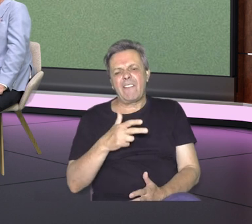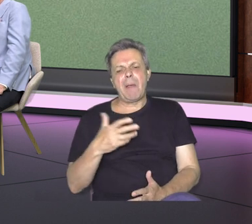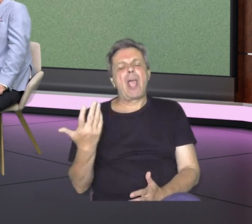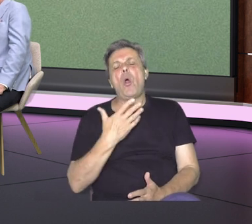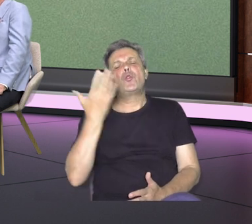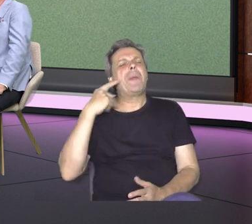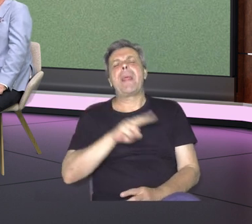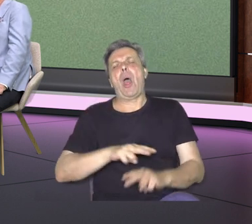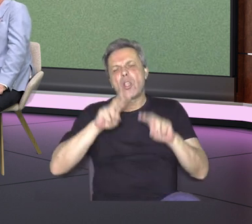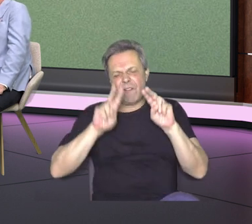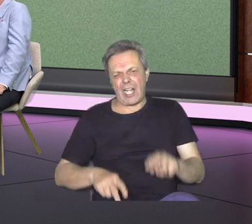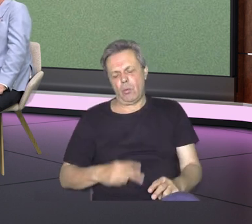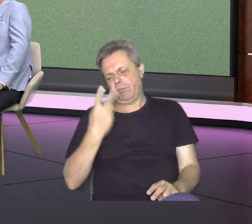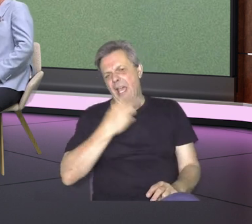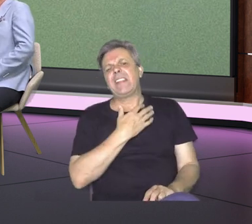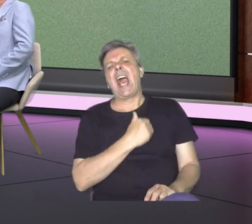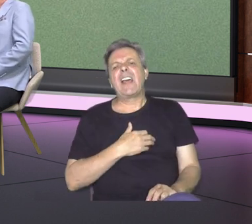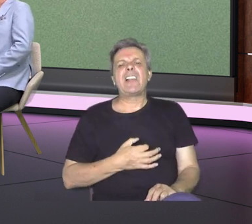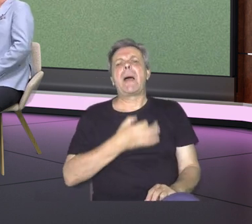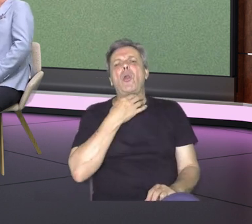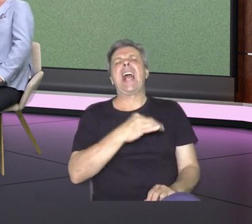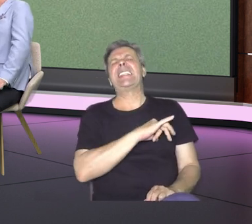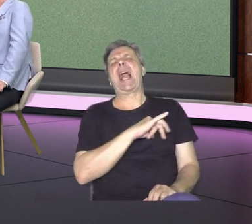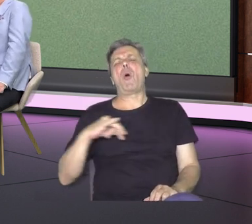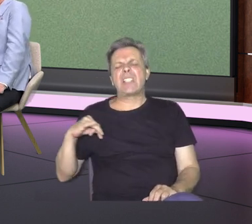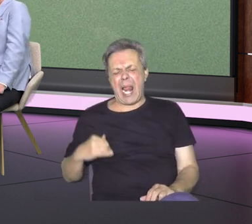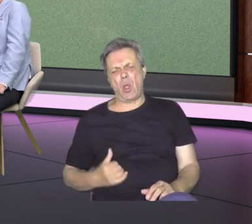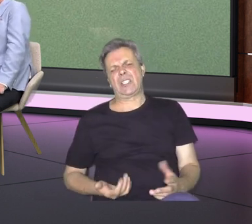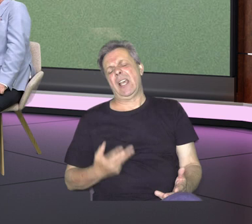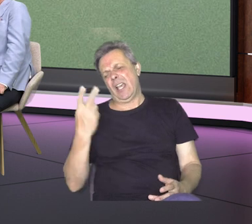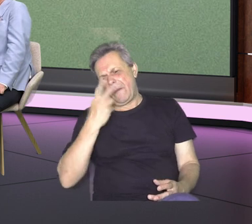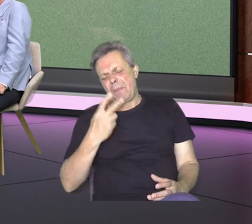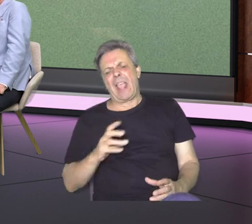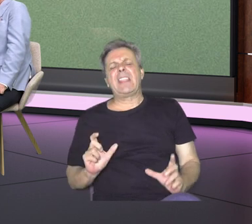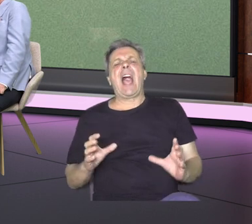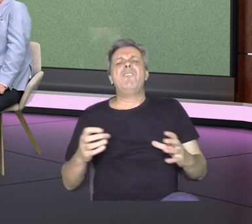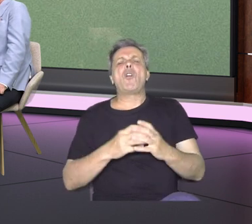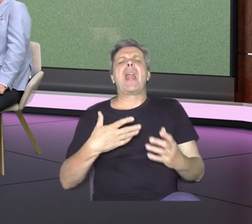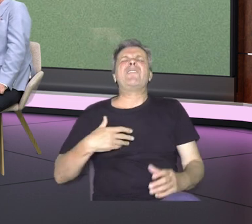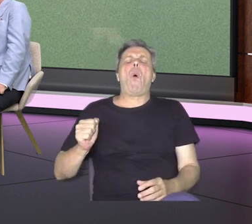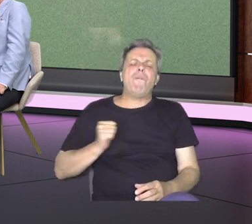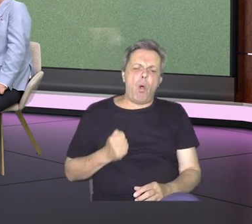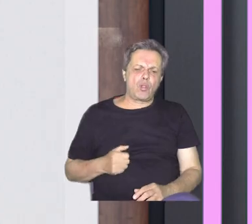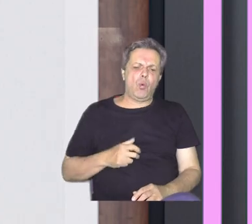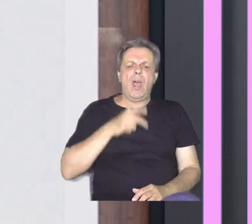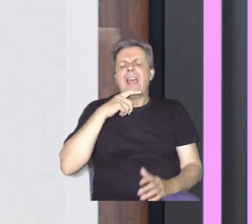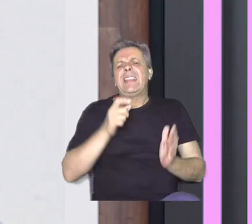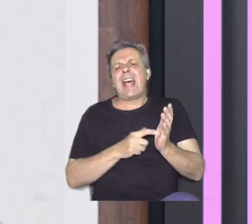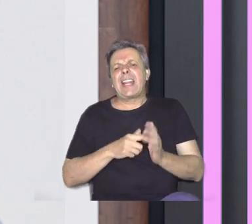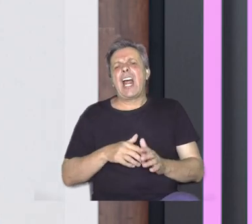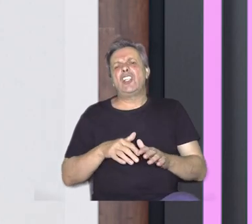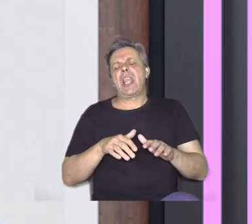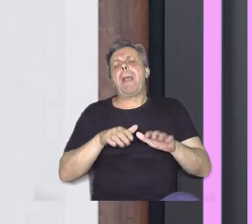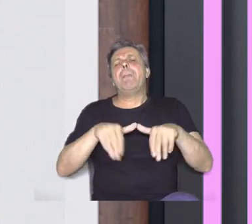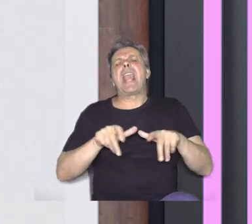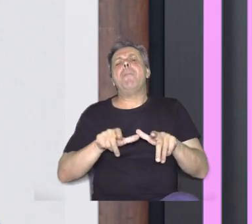bili neostvarivi. Recimo da Hrvatska proglasi samostalnost, da formira svoju vojsku, da traži